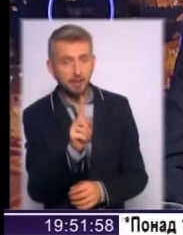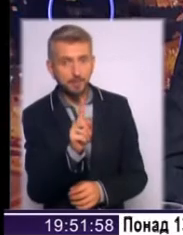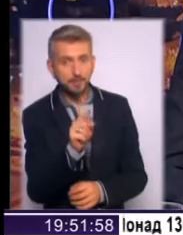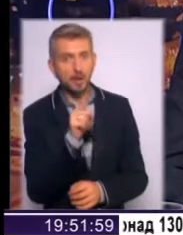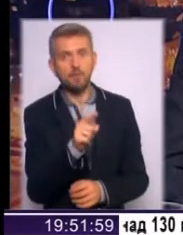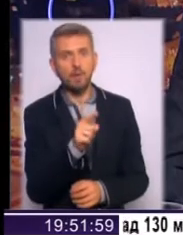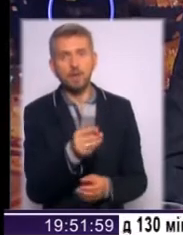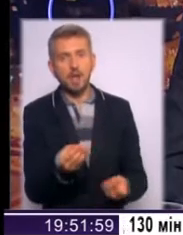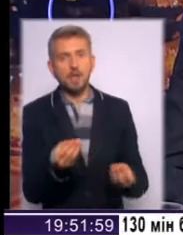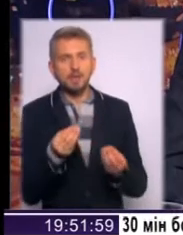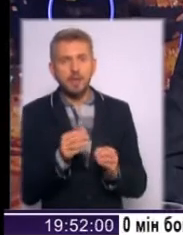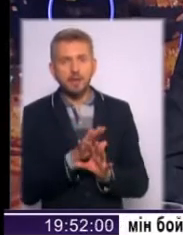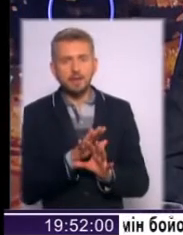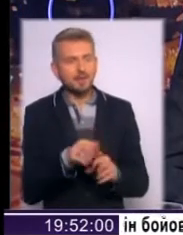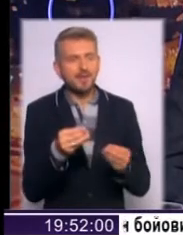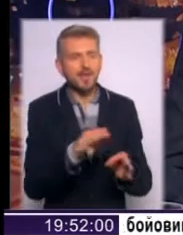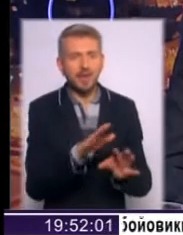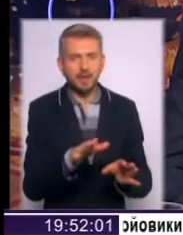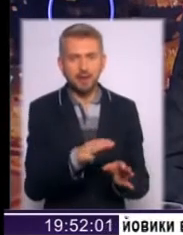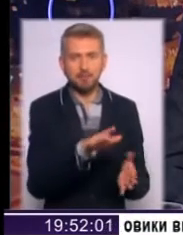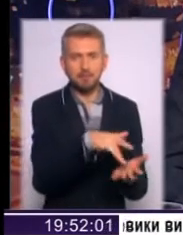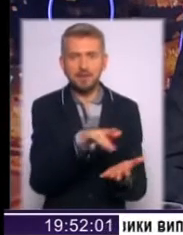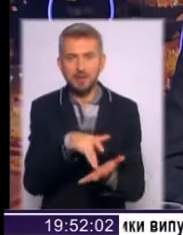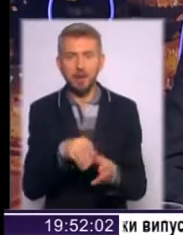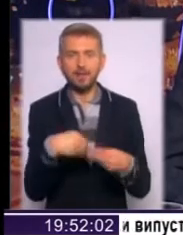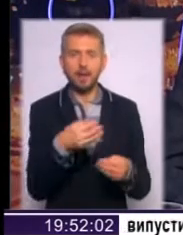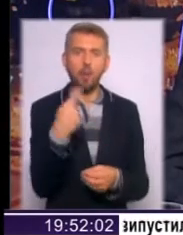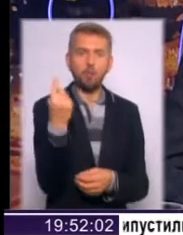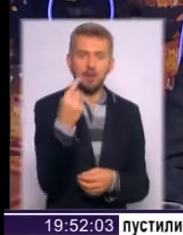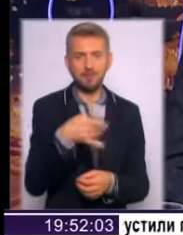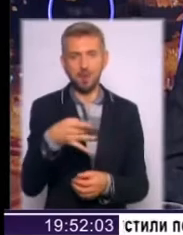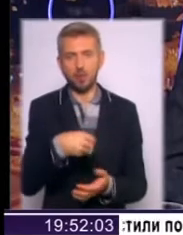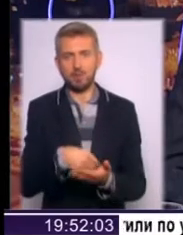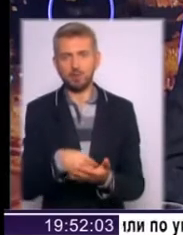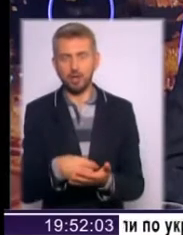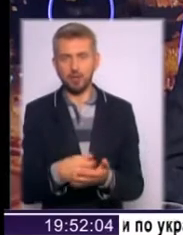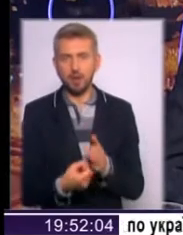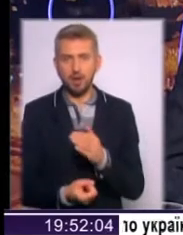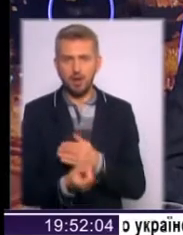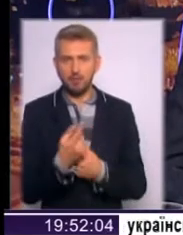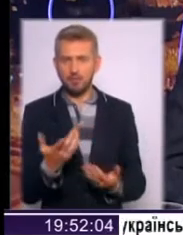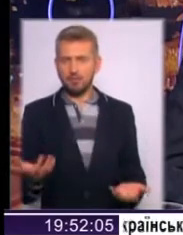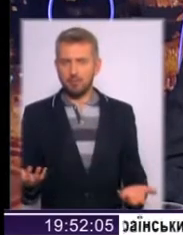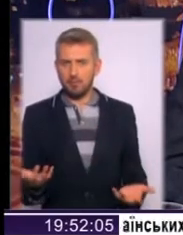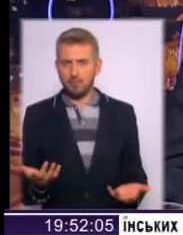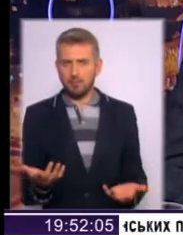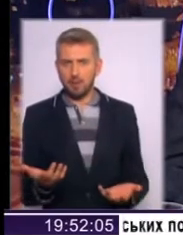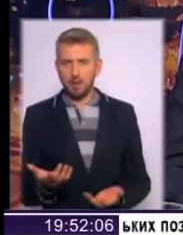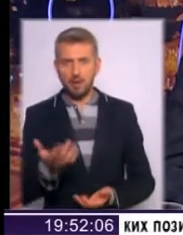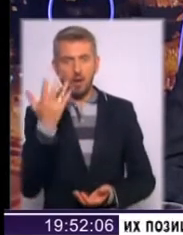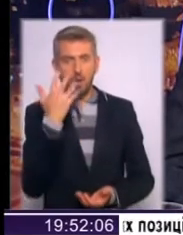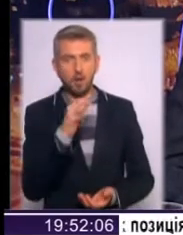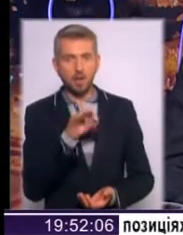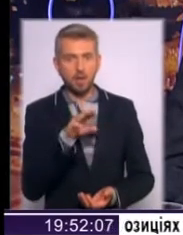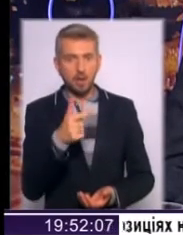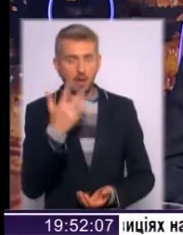не дає його населеним пунктам, а дає обласним і районним бюджетам. Знов психологічний фактор. ОТГ, коли побачили